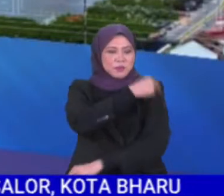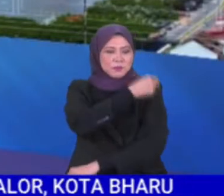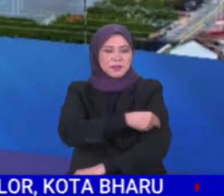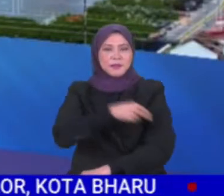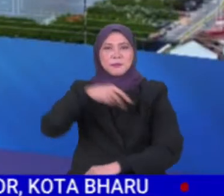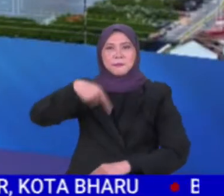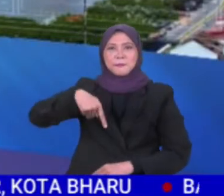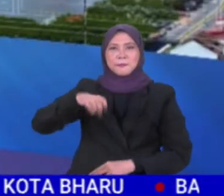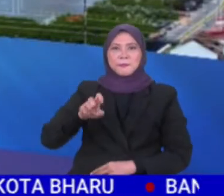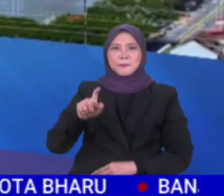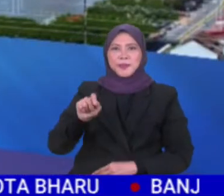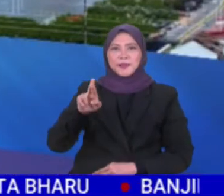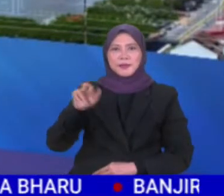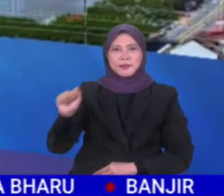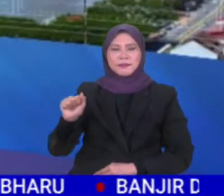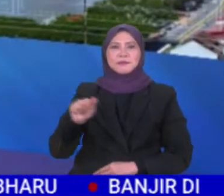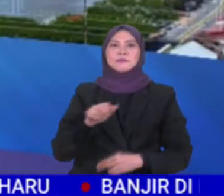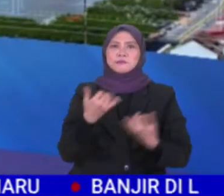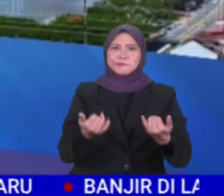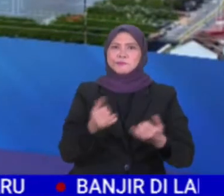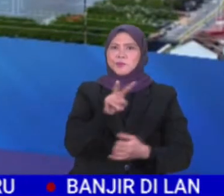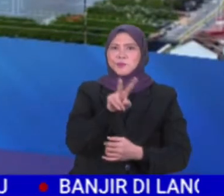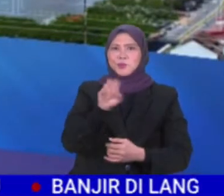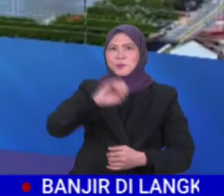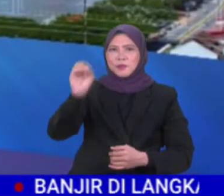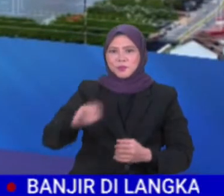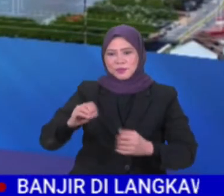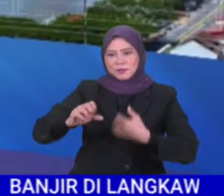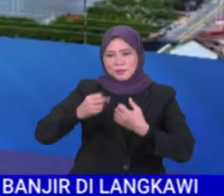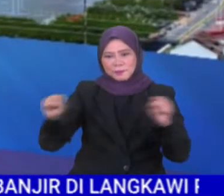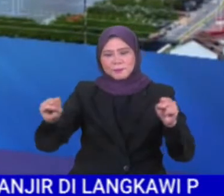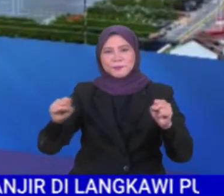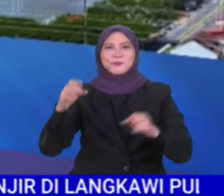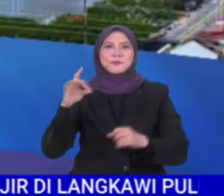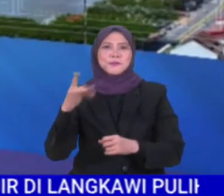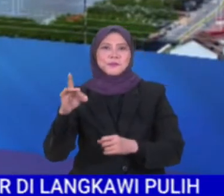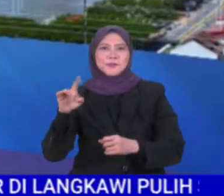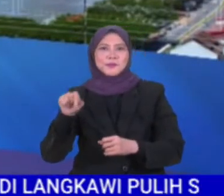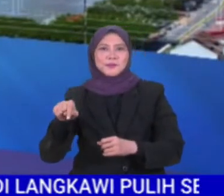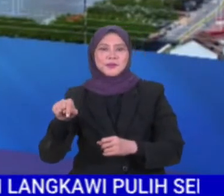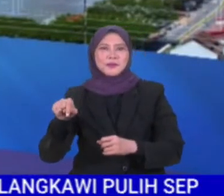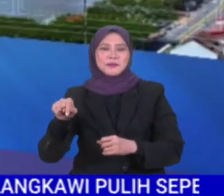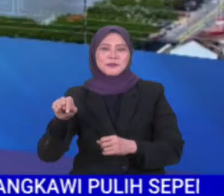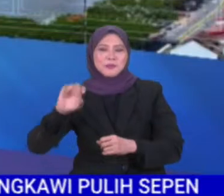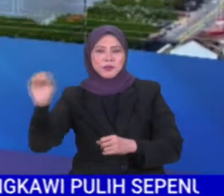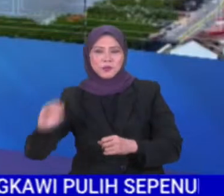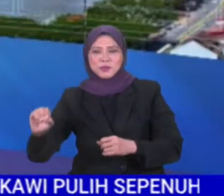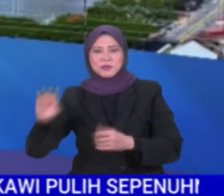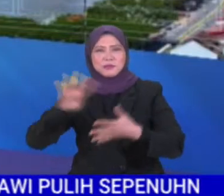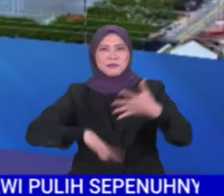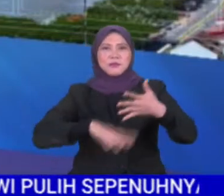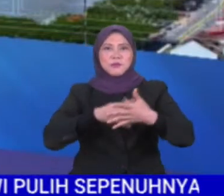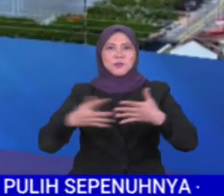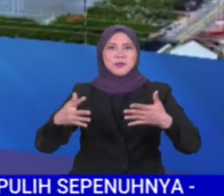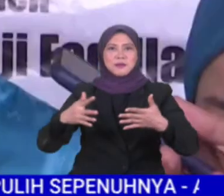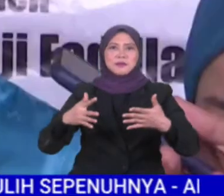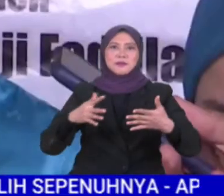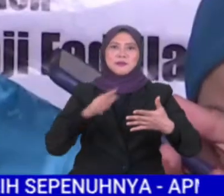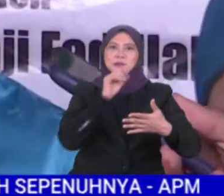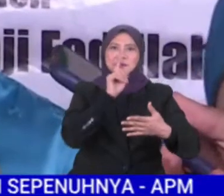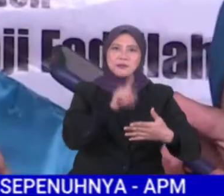kini mencapai 20 populasi siap berbanding 18 populasi pada jadwal asal